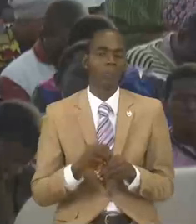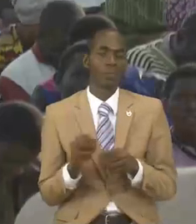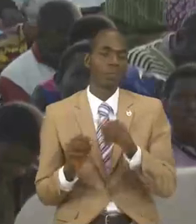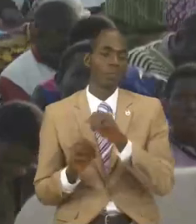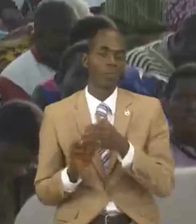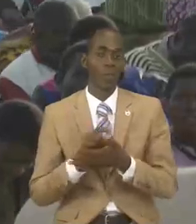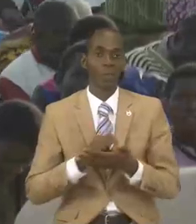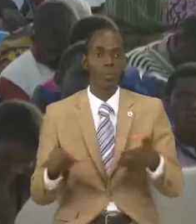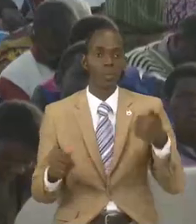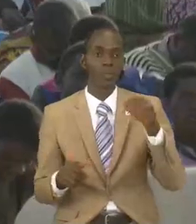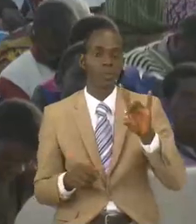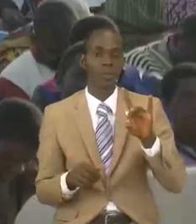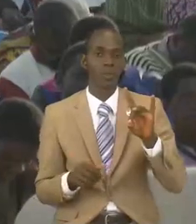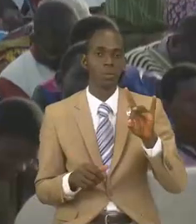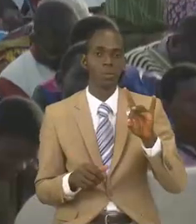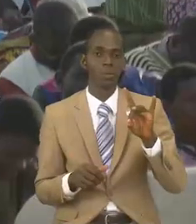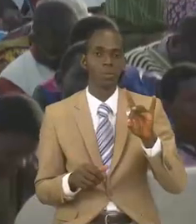Verset 18.